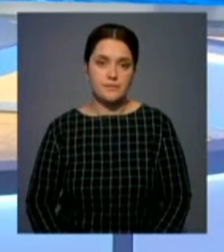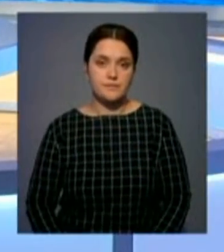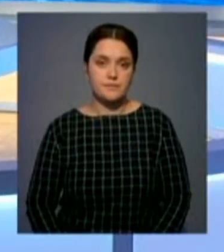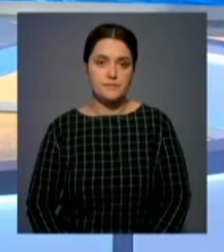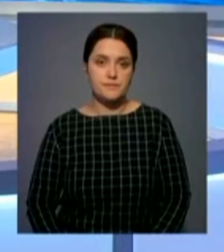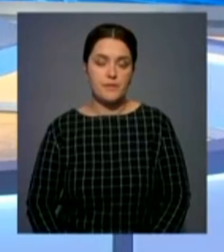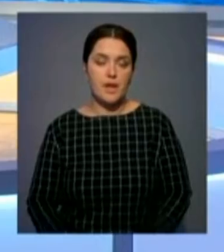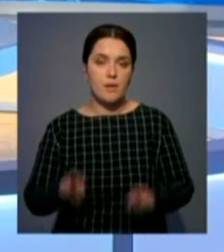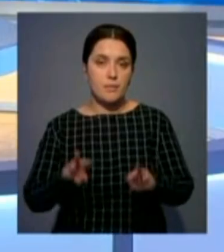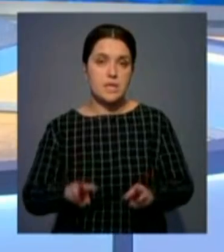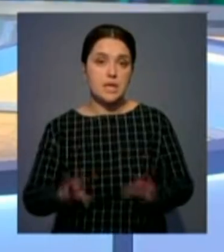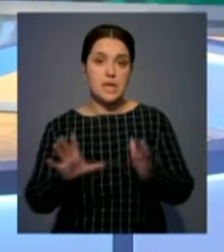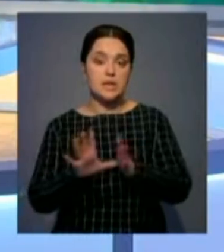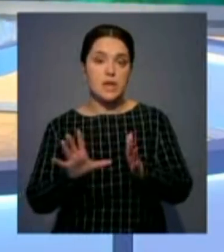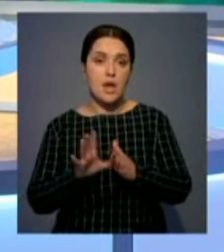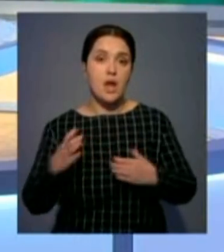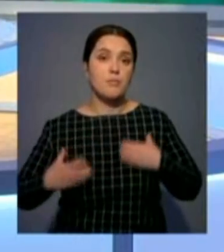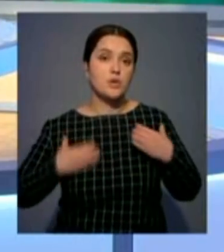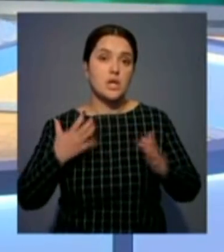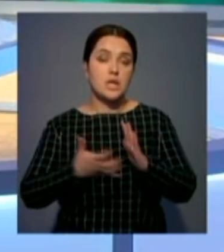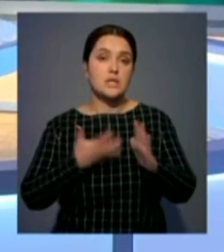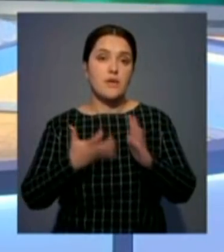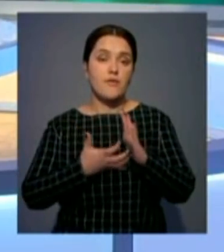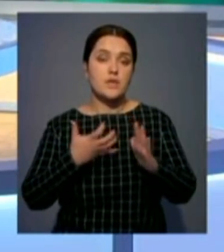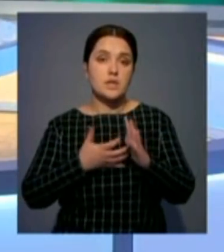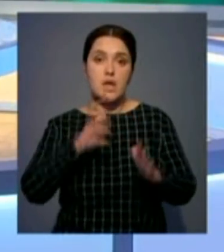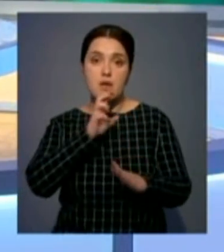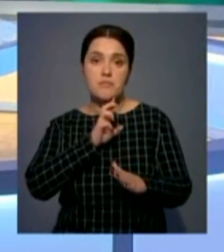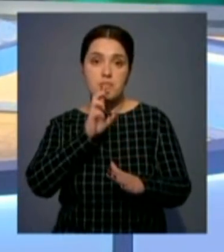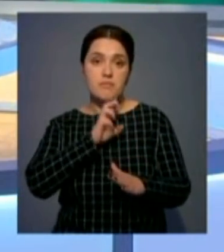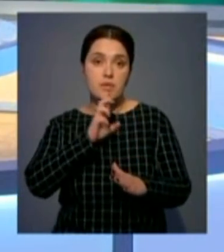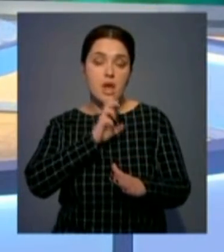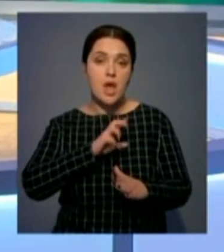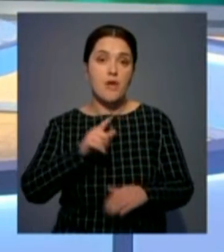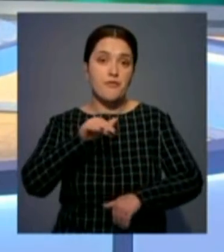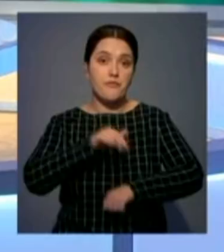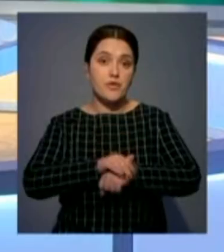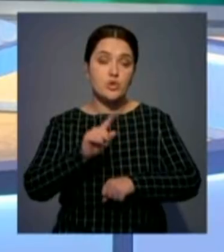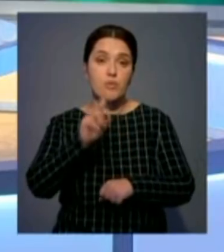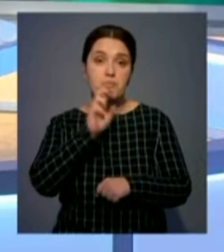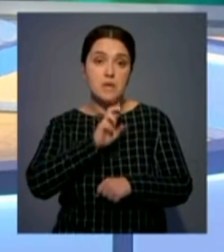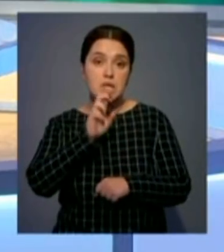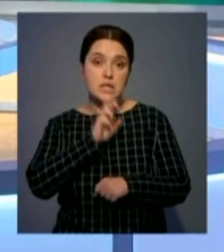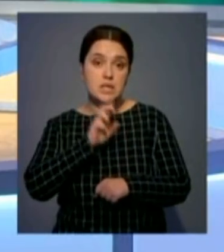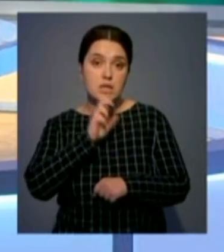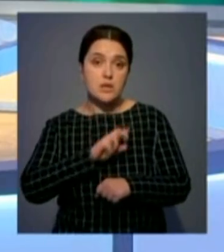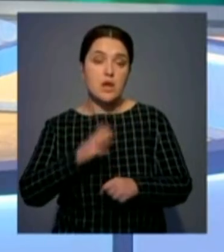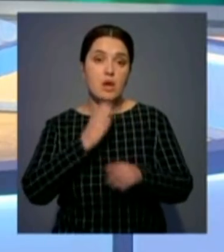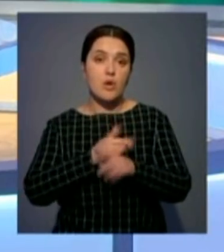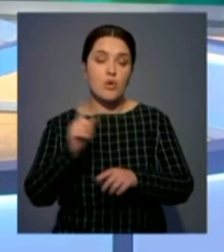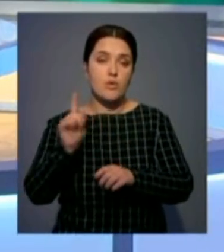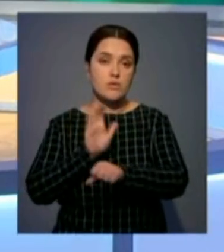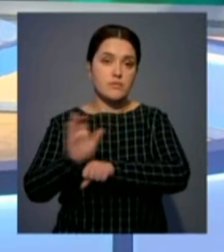Тем временем в Министерстве энергетики опасаются дефицита ГСМ в стране. Выяснилось, что бензин и дистопливо в большом